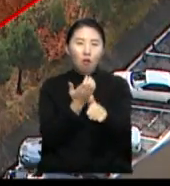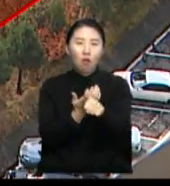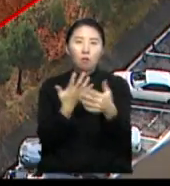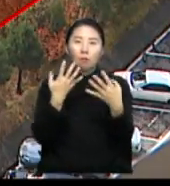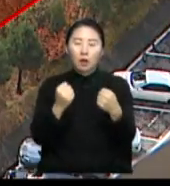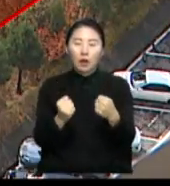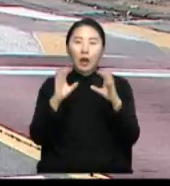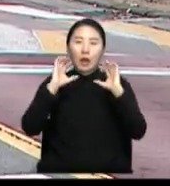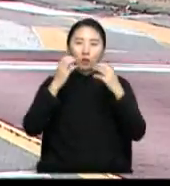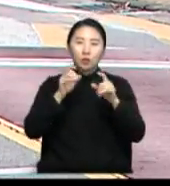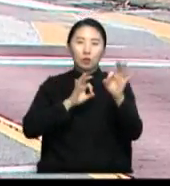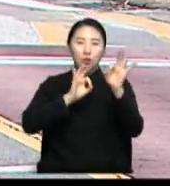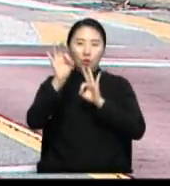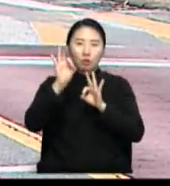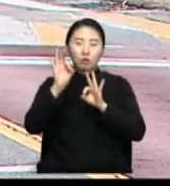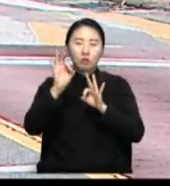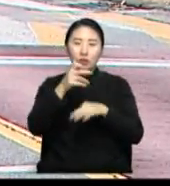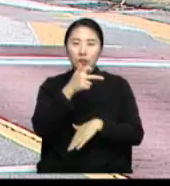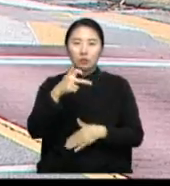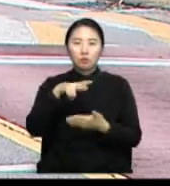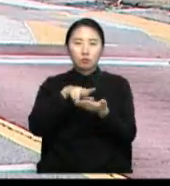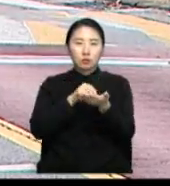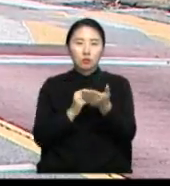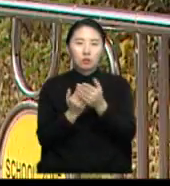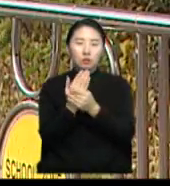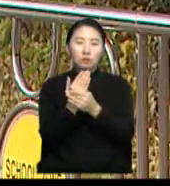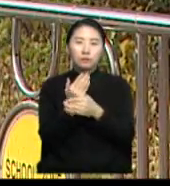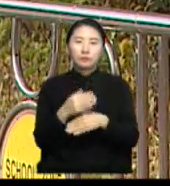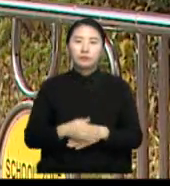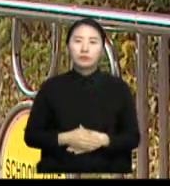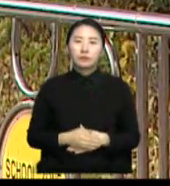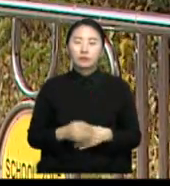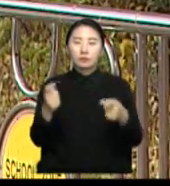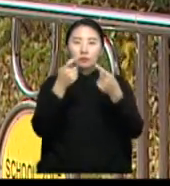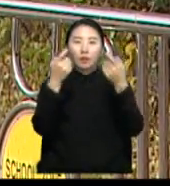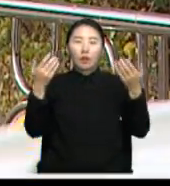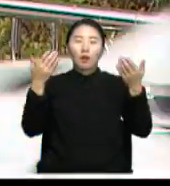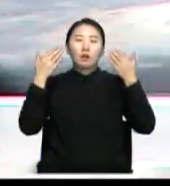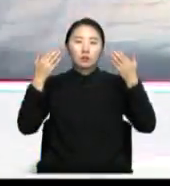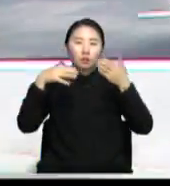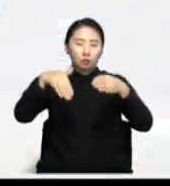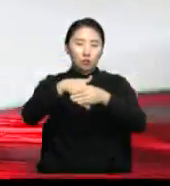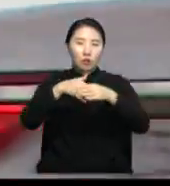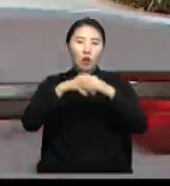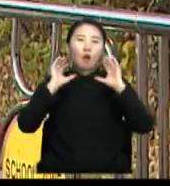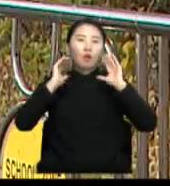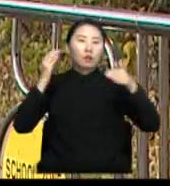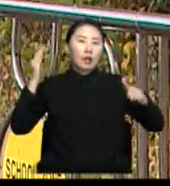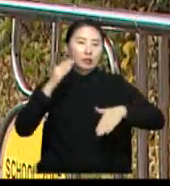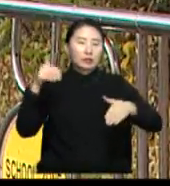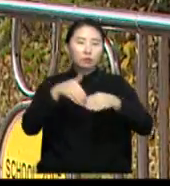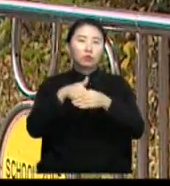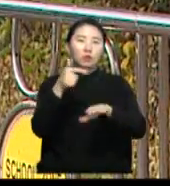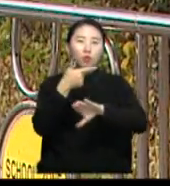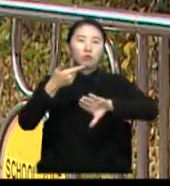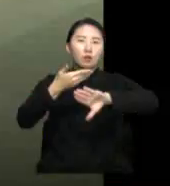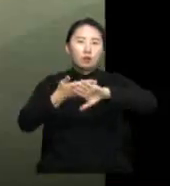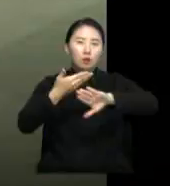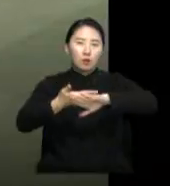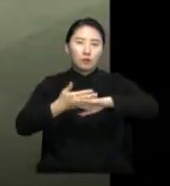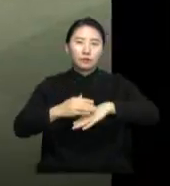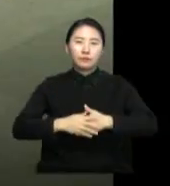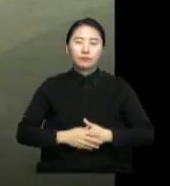되면 아이들 교통 안전에 더 큰 문제가 생길 것이며 그 대학생들의 문화와 우리 어린 학생들의 문화가 너무 틀리다는